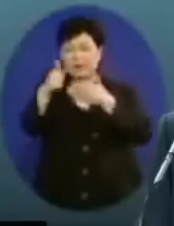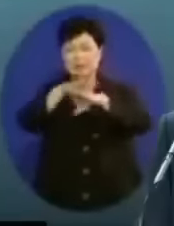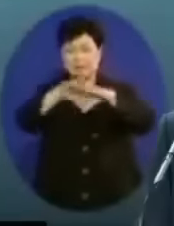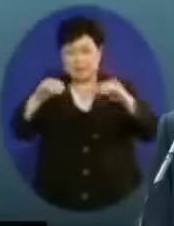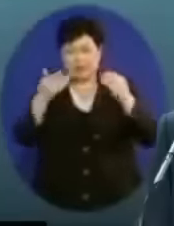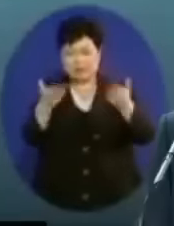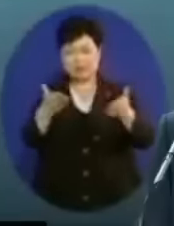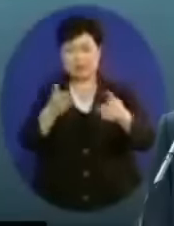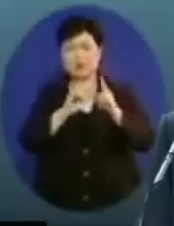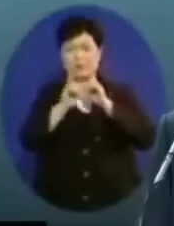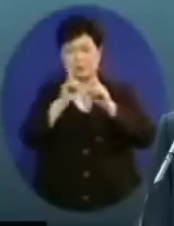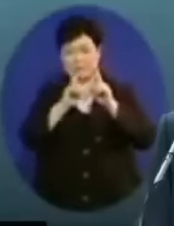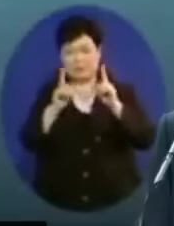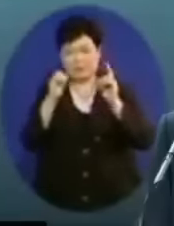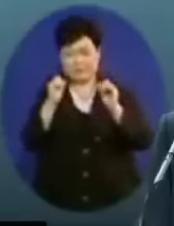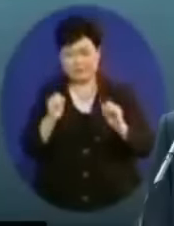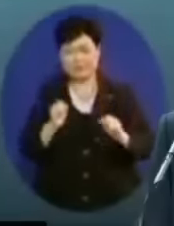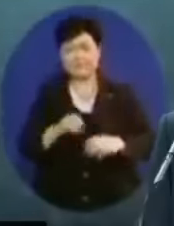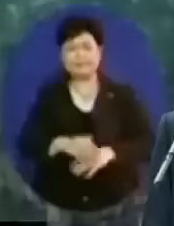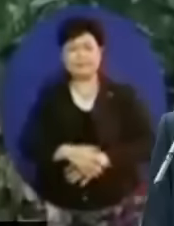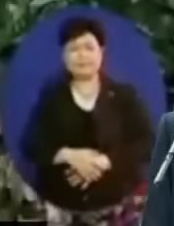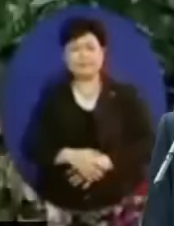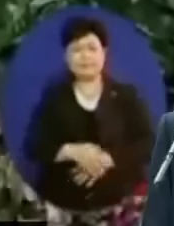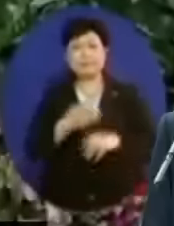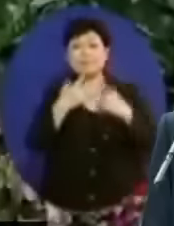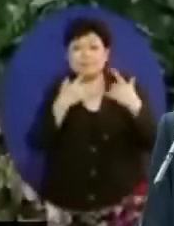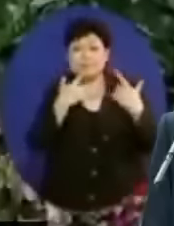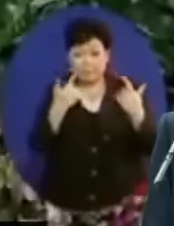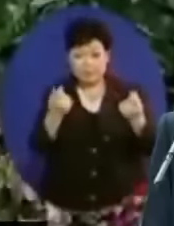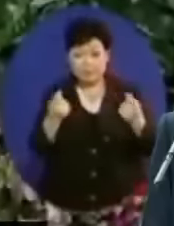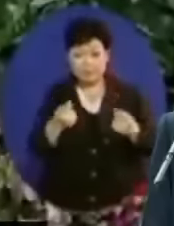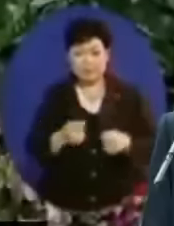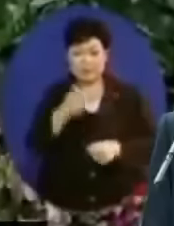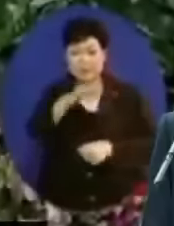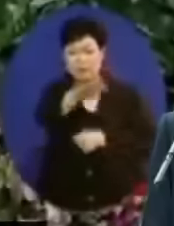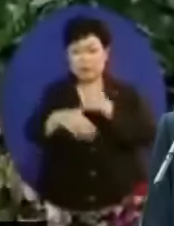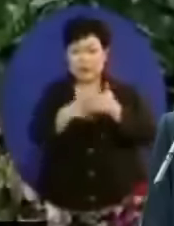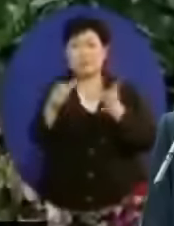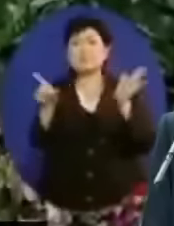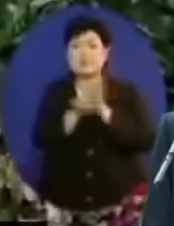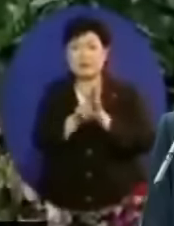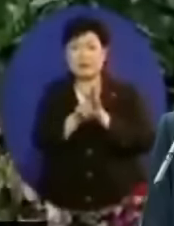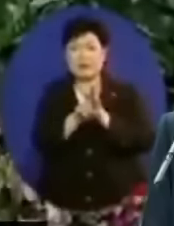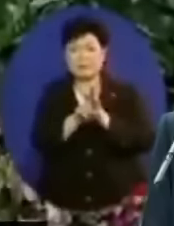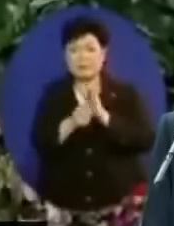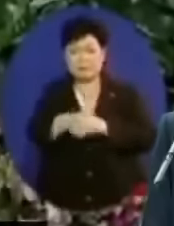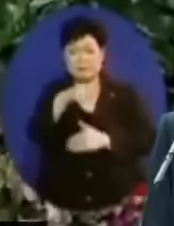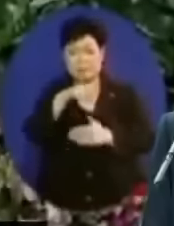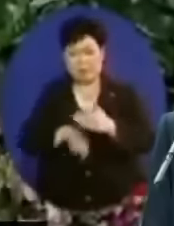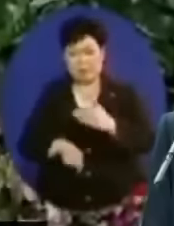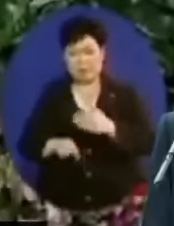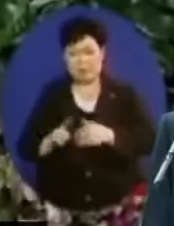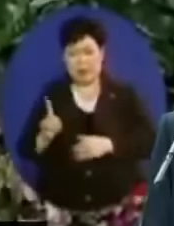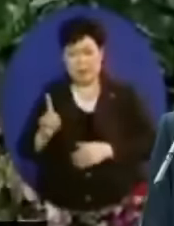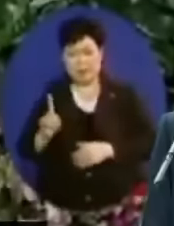주실 것이라고 말했습니다. 맞습니다. 우리는 하나님을 믿는다고 하면서도 우리 마음의 한구석에